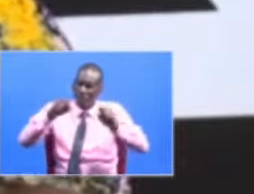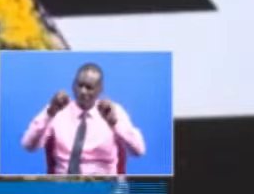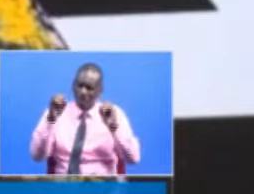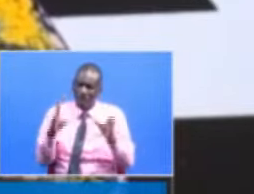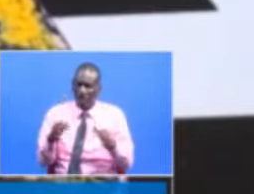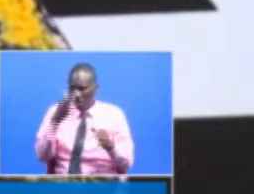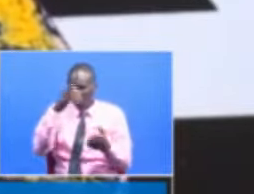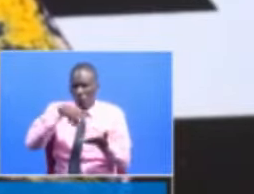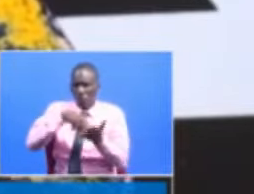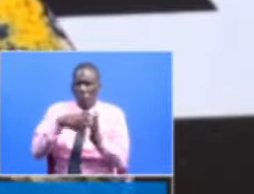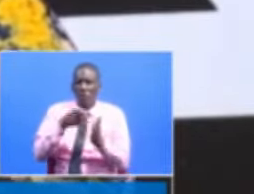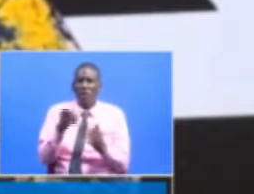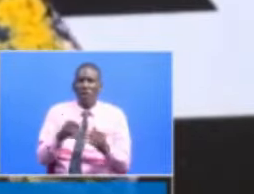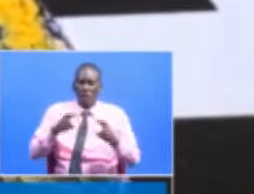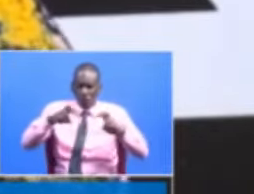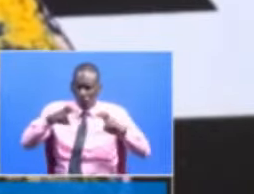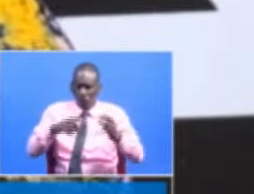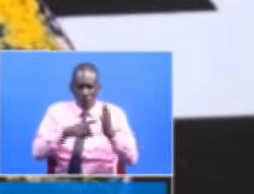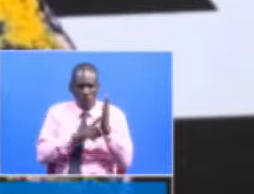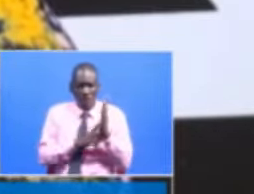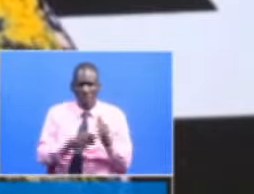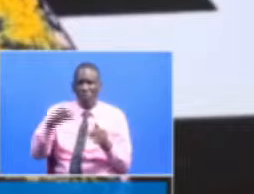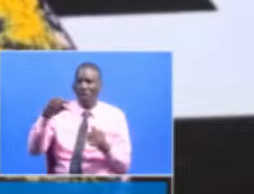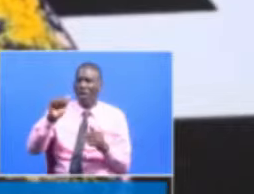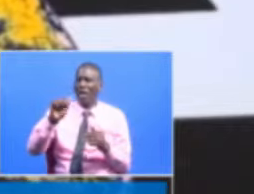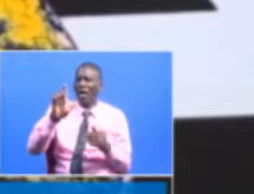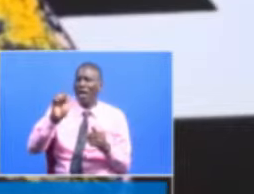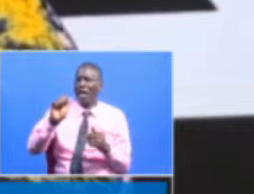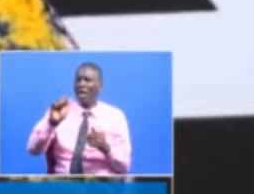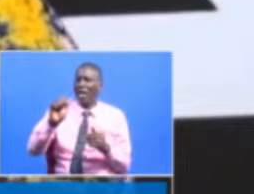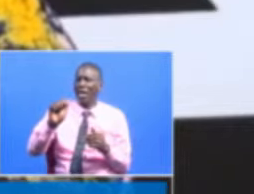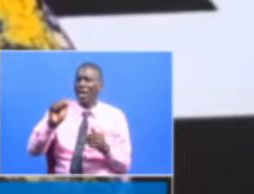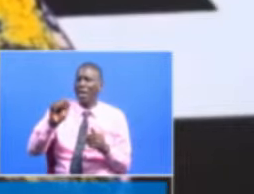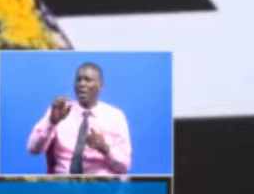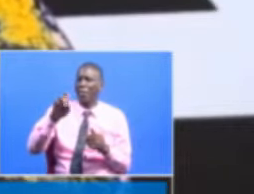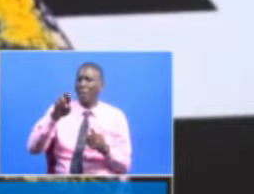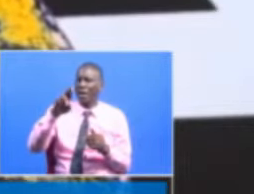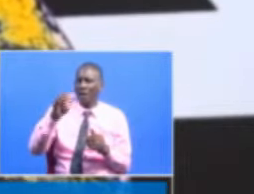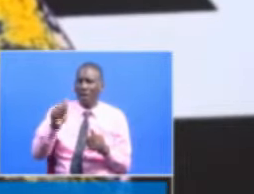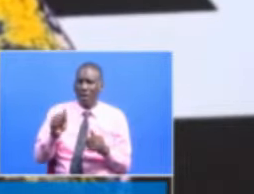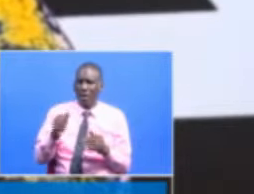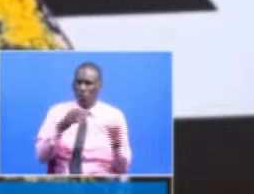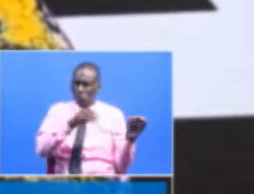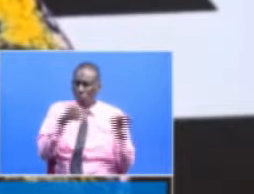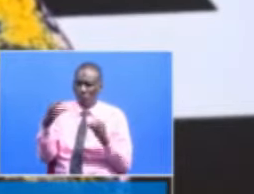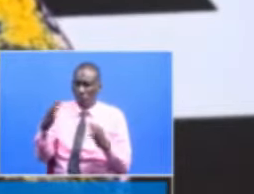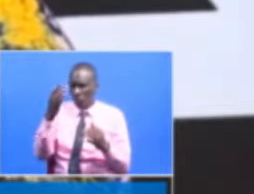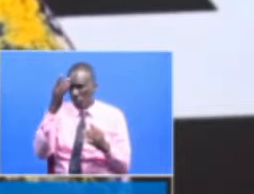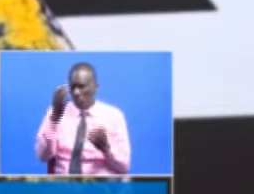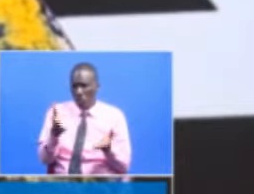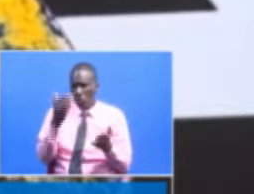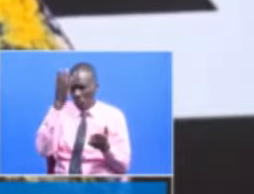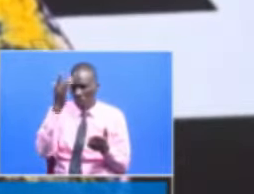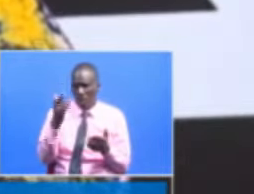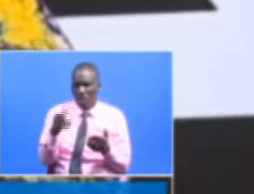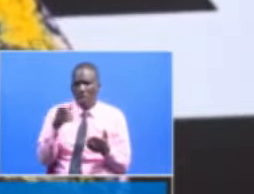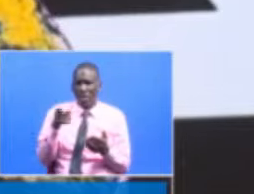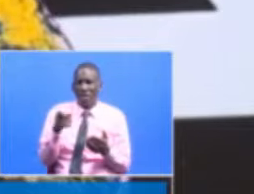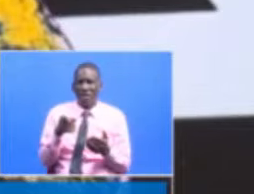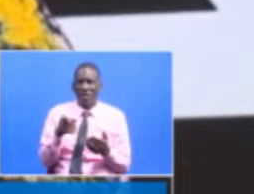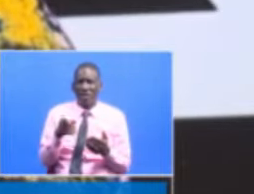ile project. Ukiangalia kwa mfano Ngaremara, the whole of Ngaremara inaondoka sasa kwa sababu hiyo infectious species,